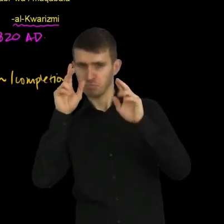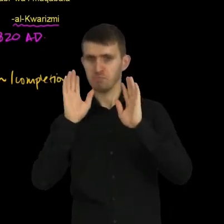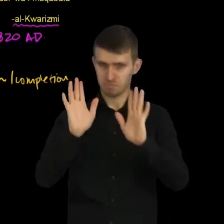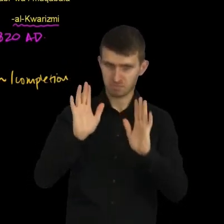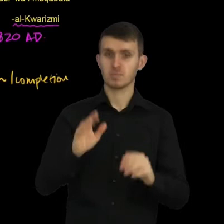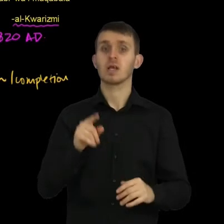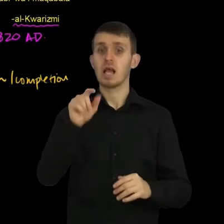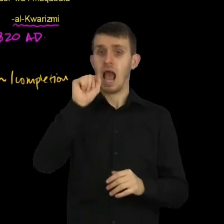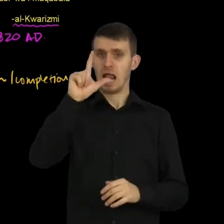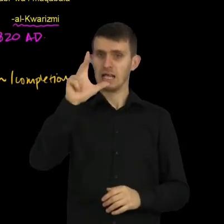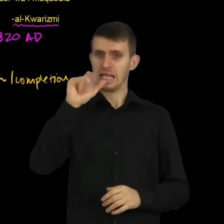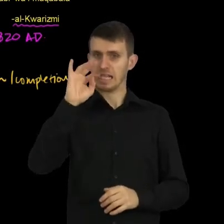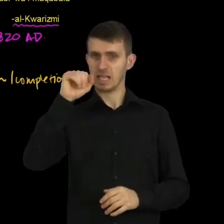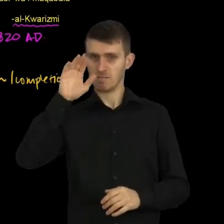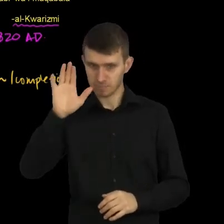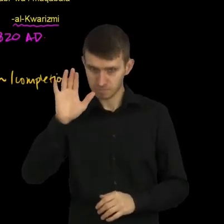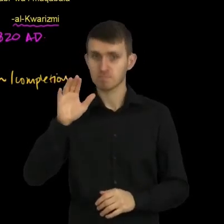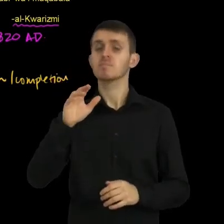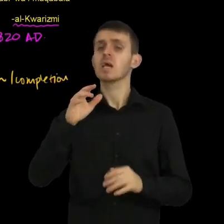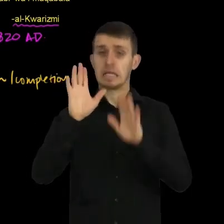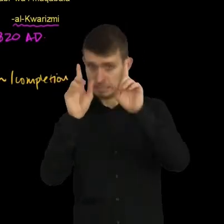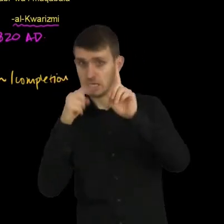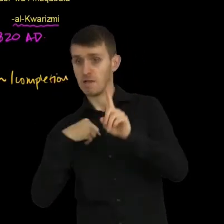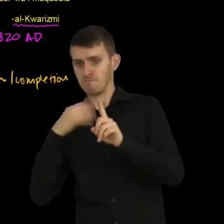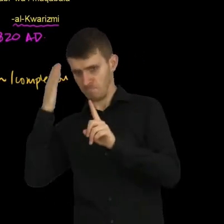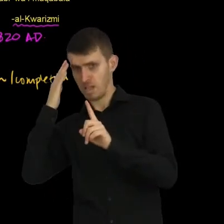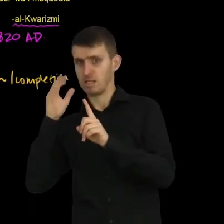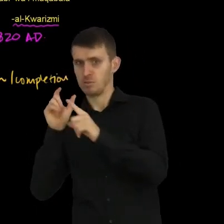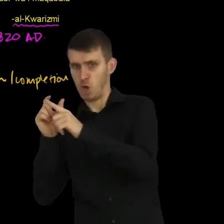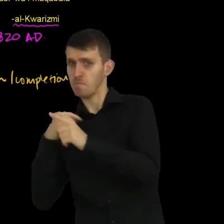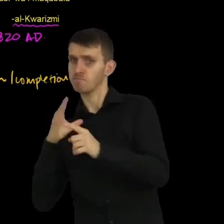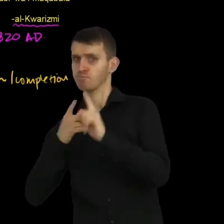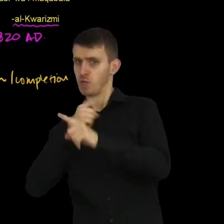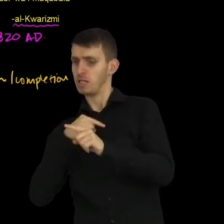albo odwrotnie słowo al-khattab